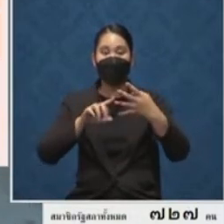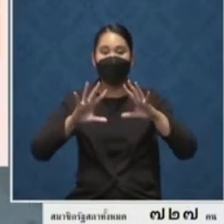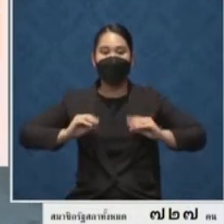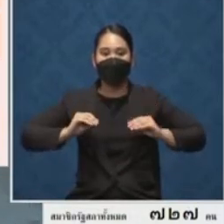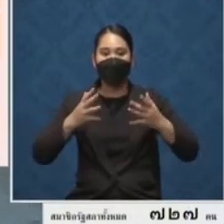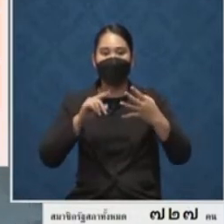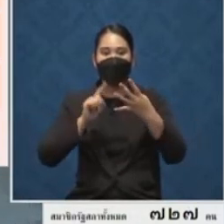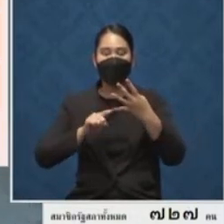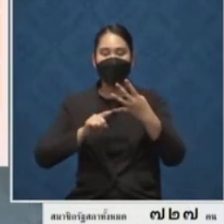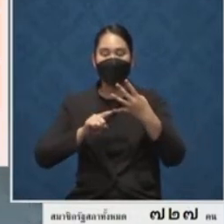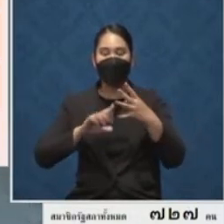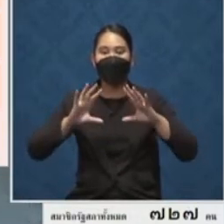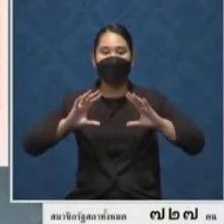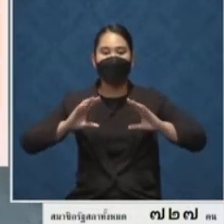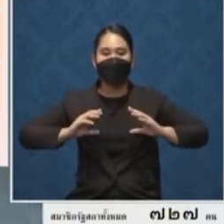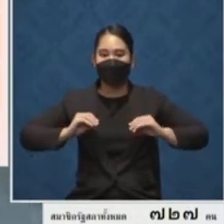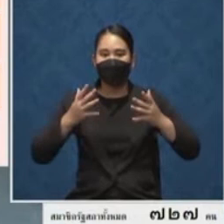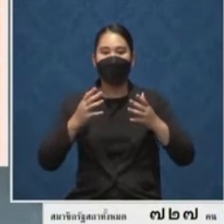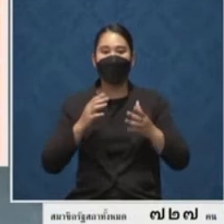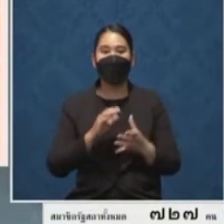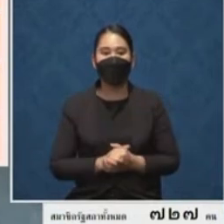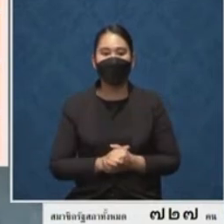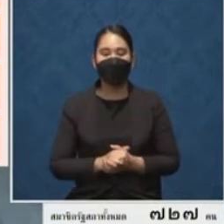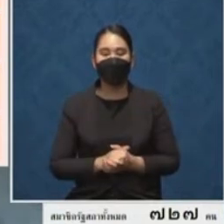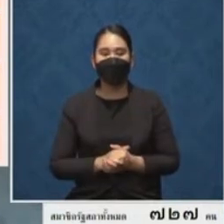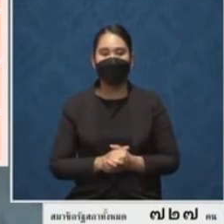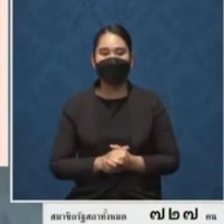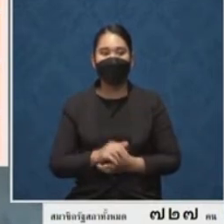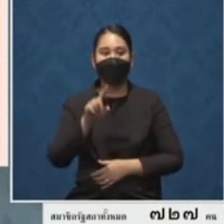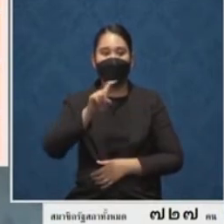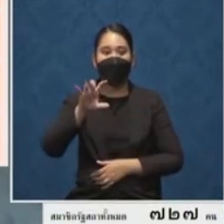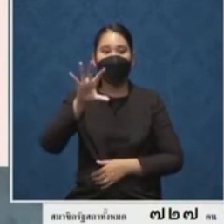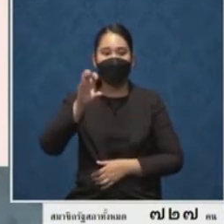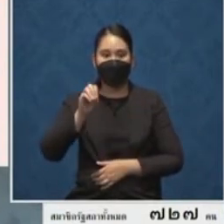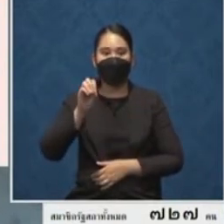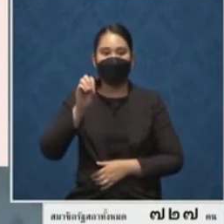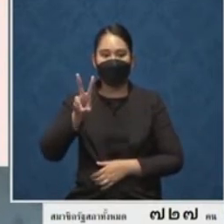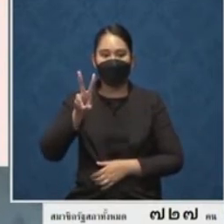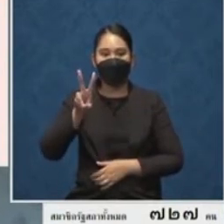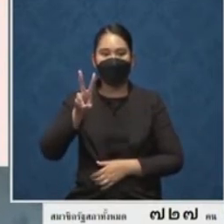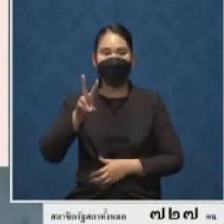การ4ไม่รับหลักการ 152พลเรือเอกธนิตกิติอัมพล